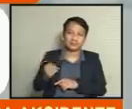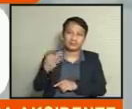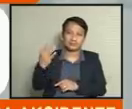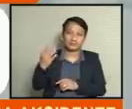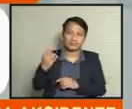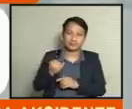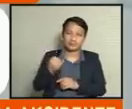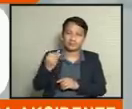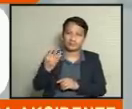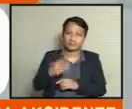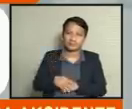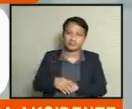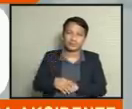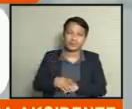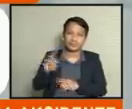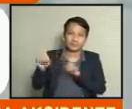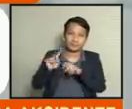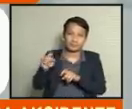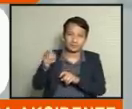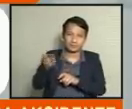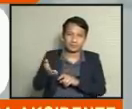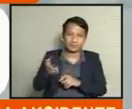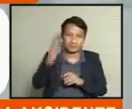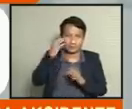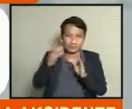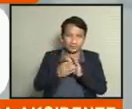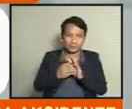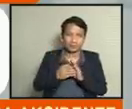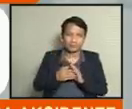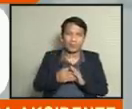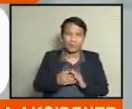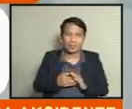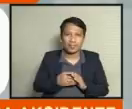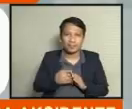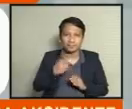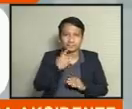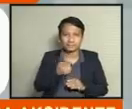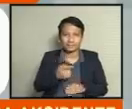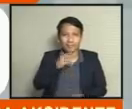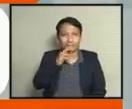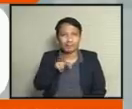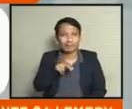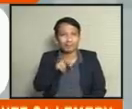nakaraan. Ilang buwan. Sir, matanong ko lang, bakit doon sa picture nakalawit yung dila nyo?